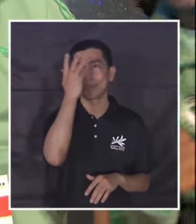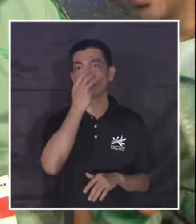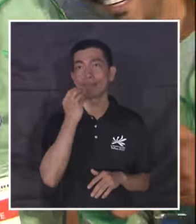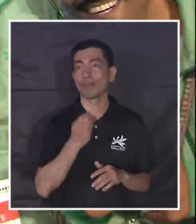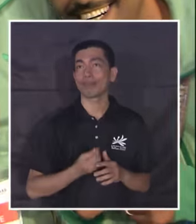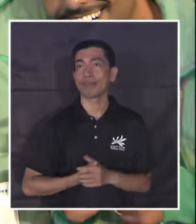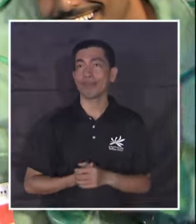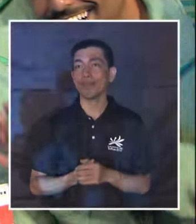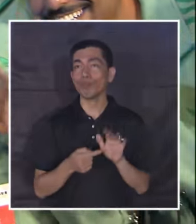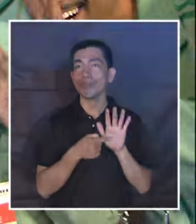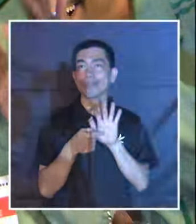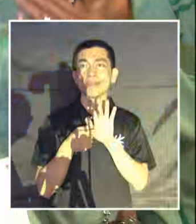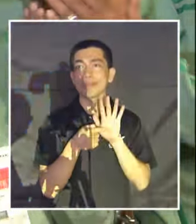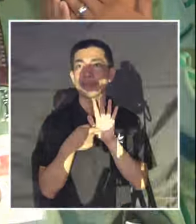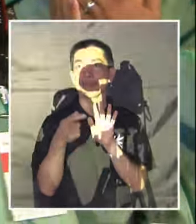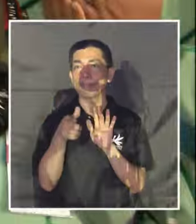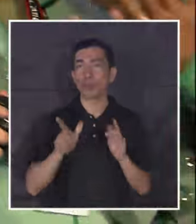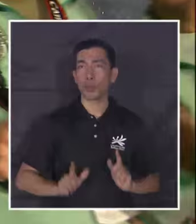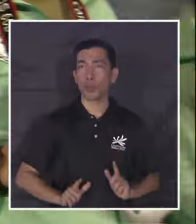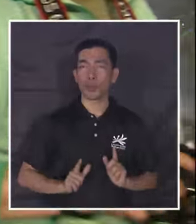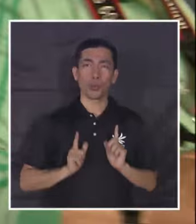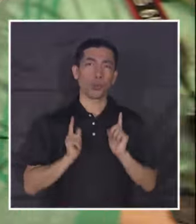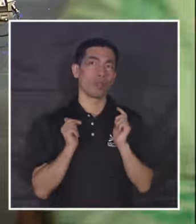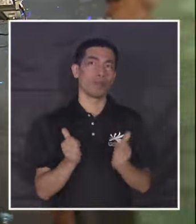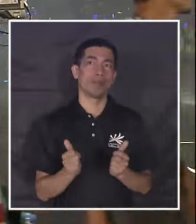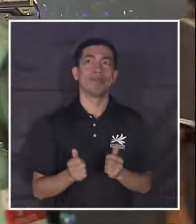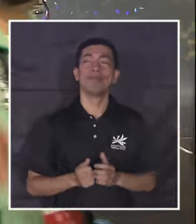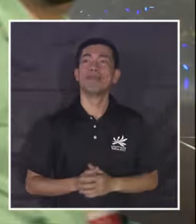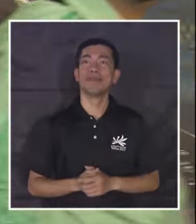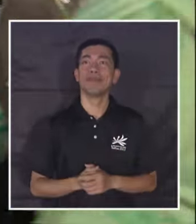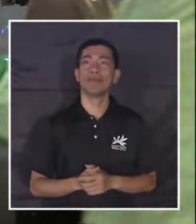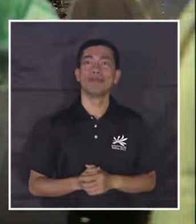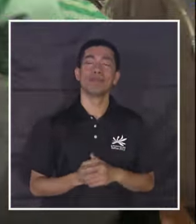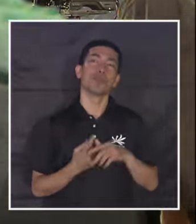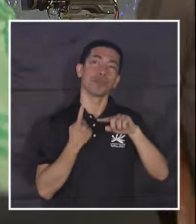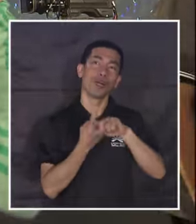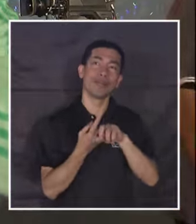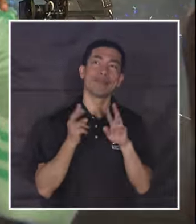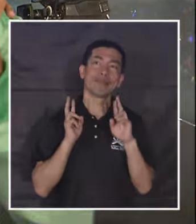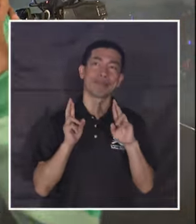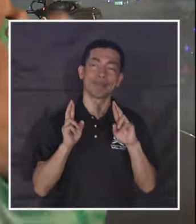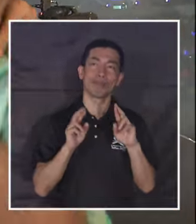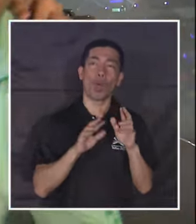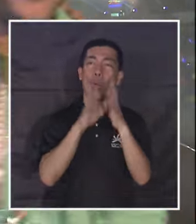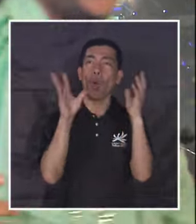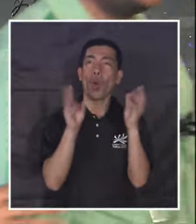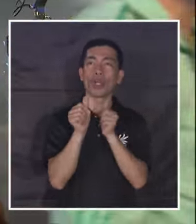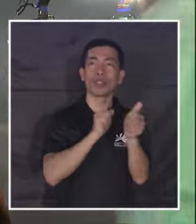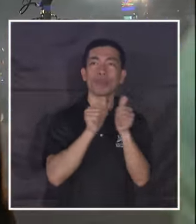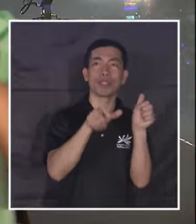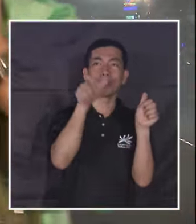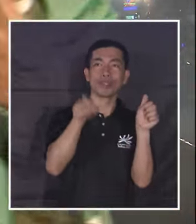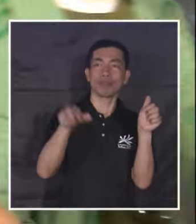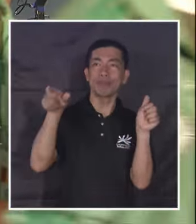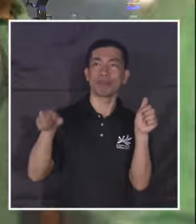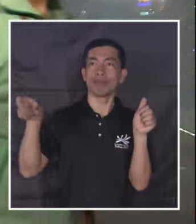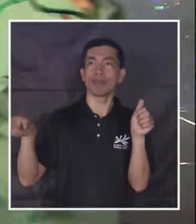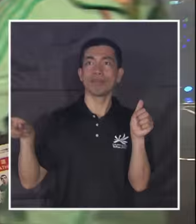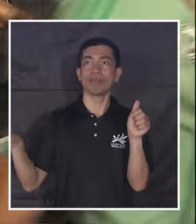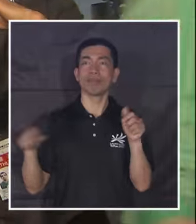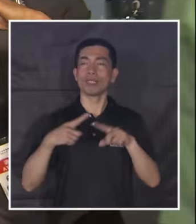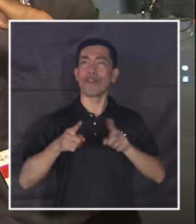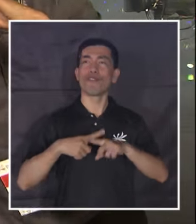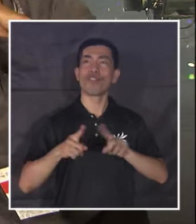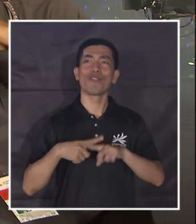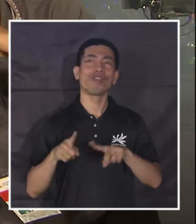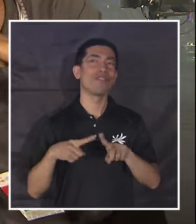也象征他们精神奕奕，并且呢也预祝他们在所有的项目当中呢都有非常杰出